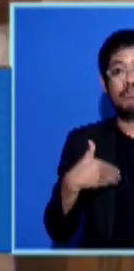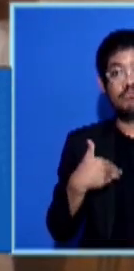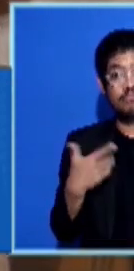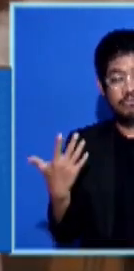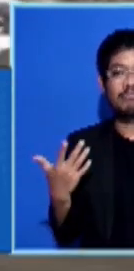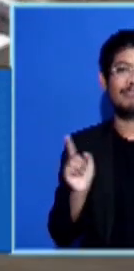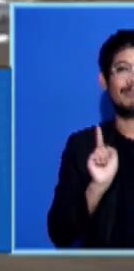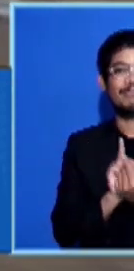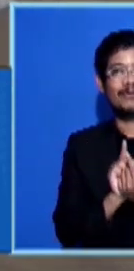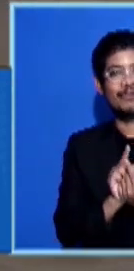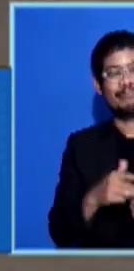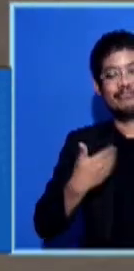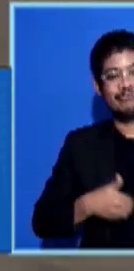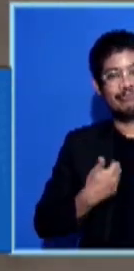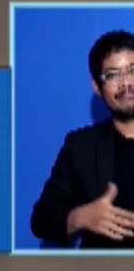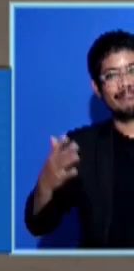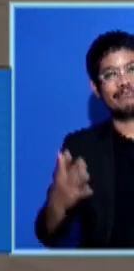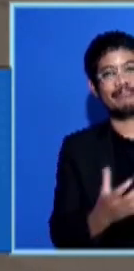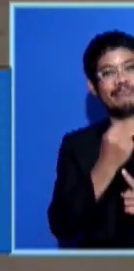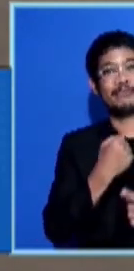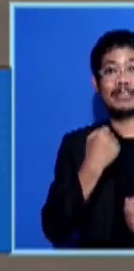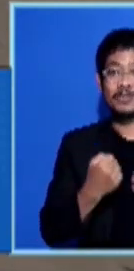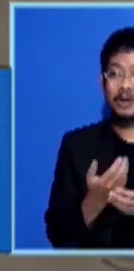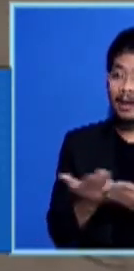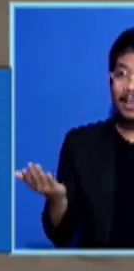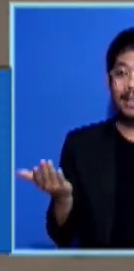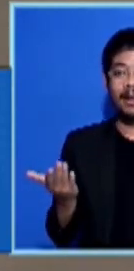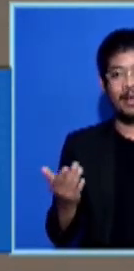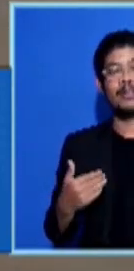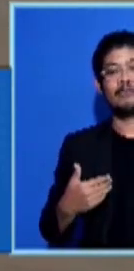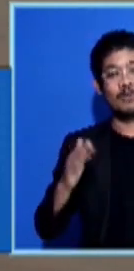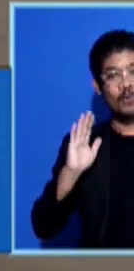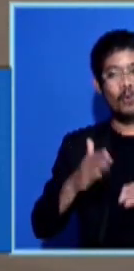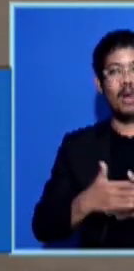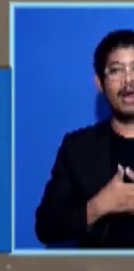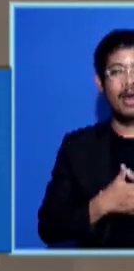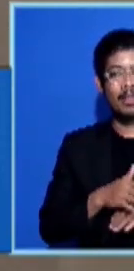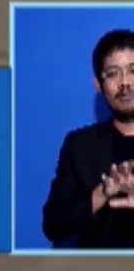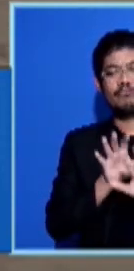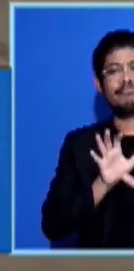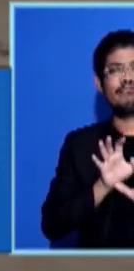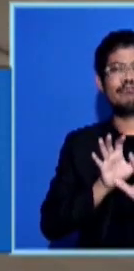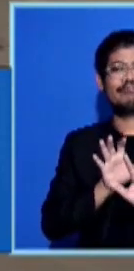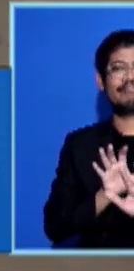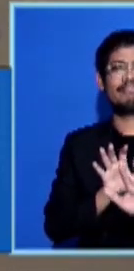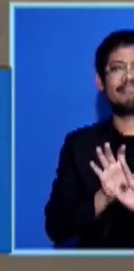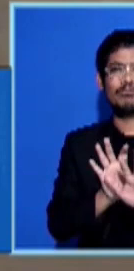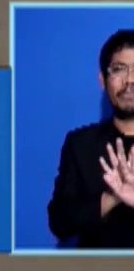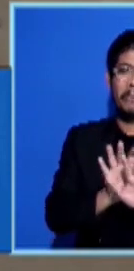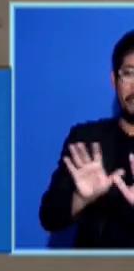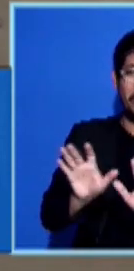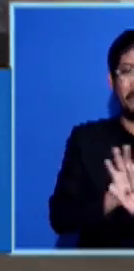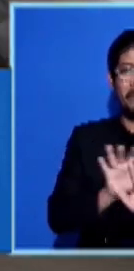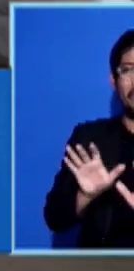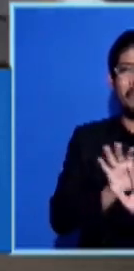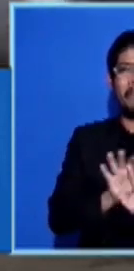Fitri tahun ini terlihat dalam pelaksanaan sholat Idul Fitri hari ini dengan banyaknya jumlah umat yang hadir yang diperkirakan mencapai 5.000